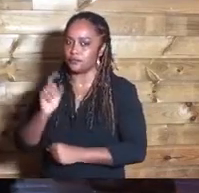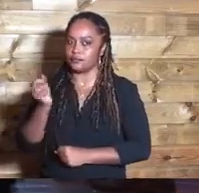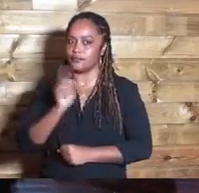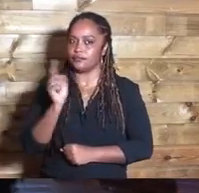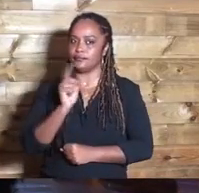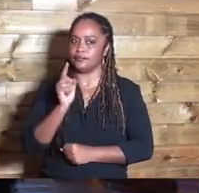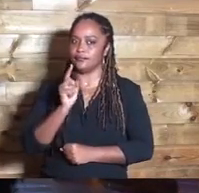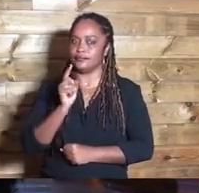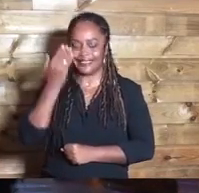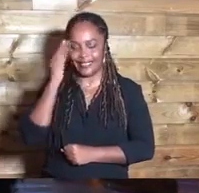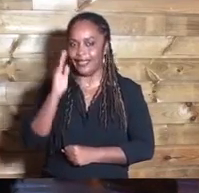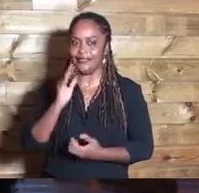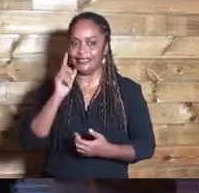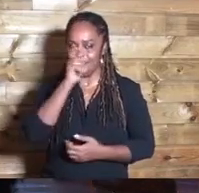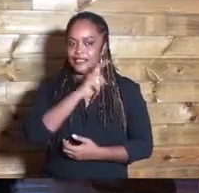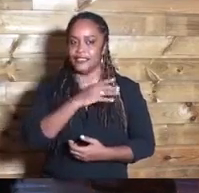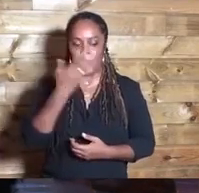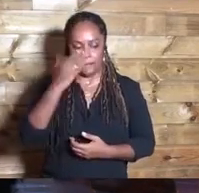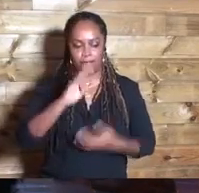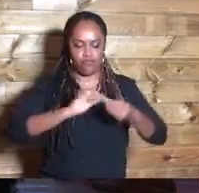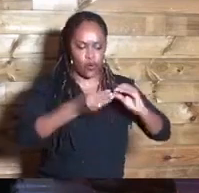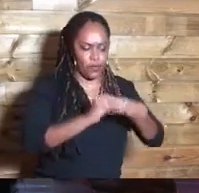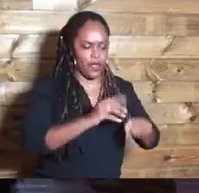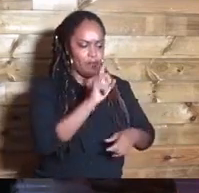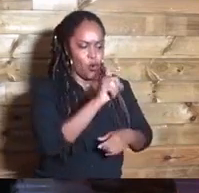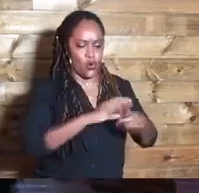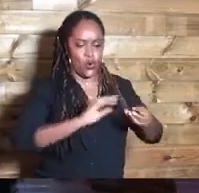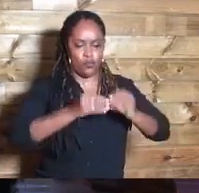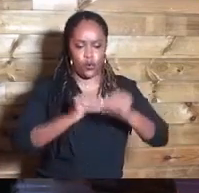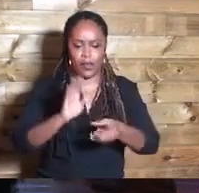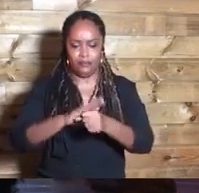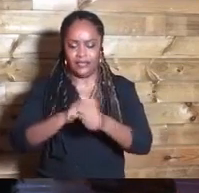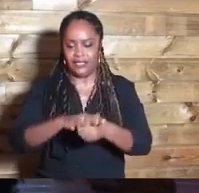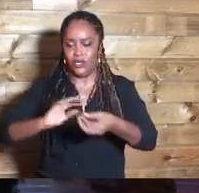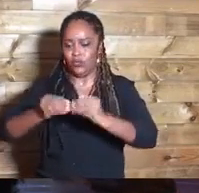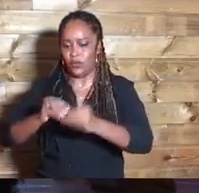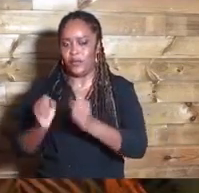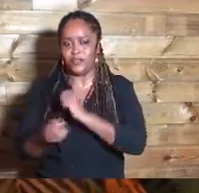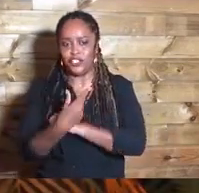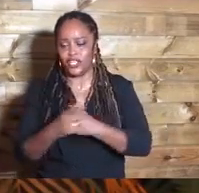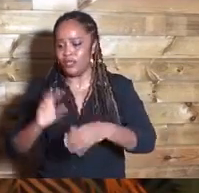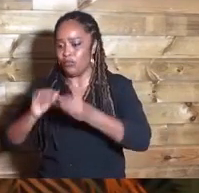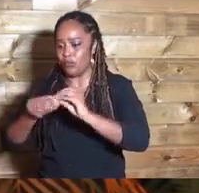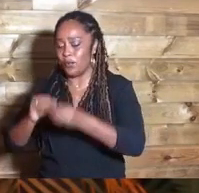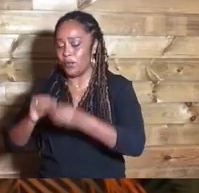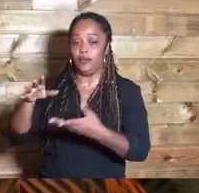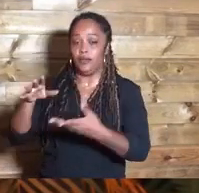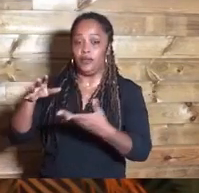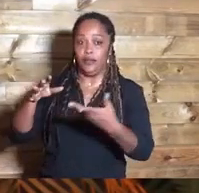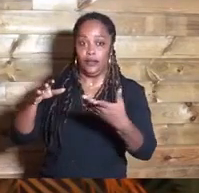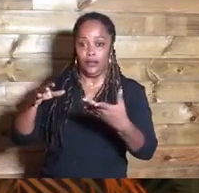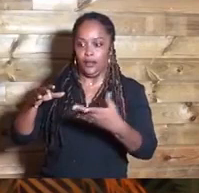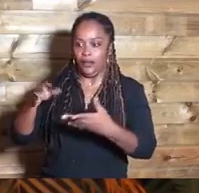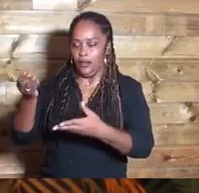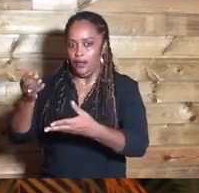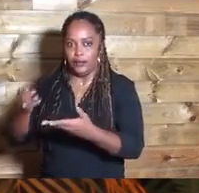l'eau, problème à pollution, sargasse, chlordécone, et problème à déchets qu'elle nous a produit, problème à déchets que culture, que société de